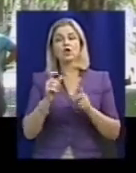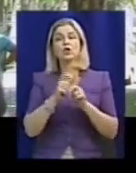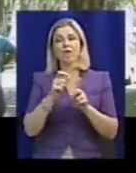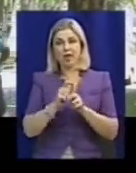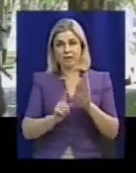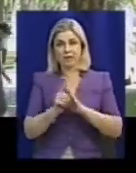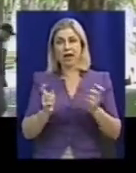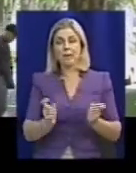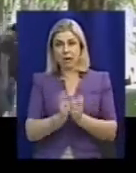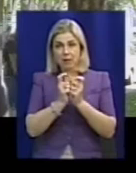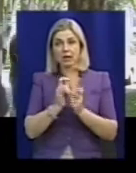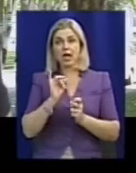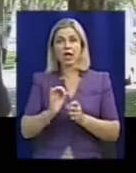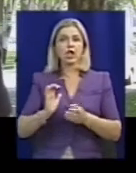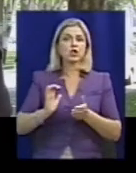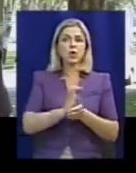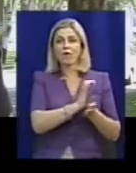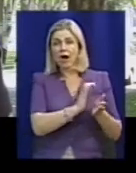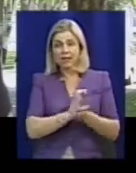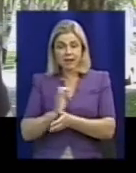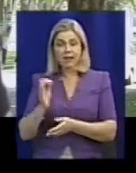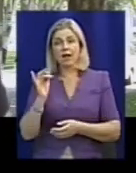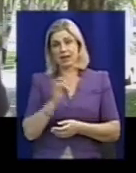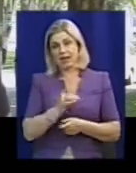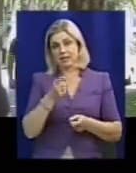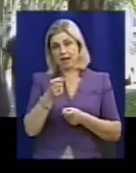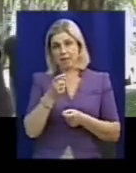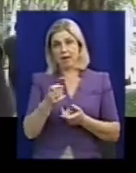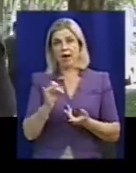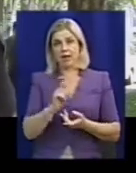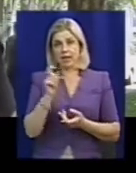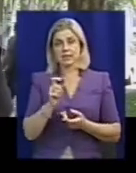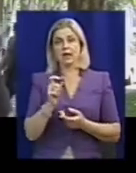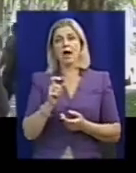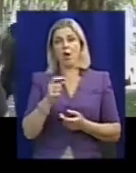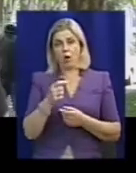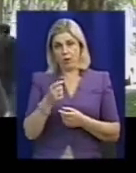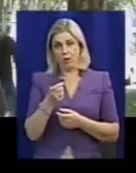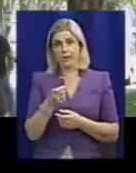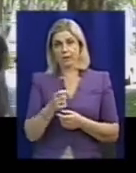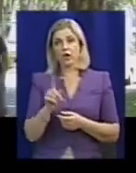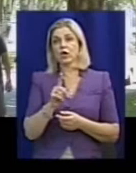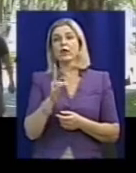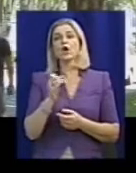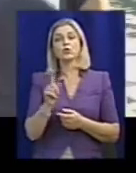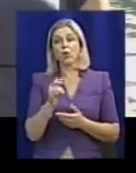перепалка, потім штовханина, потім вже стрільба із травматичною зброєю, на що в них є